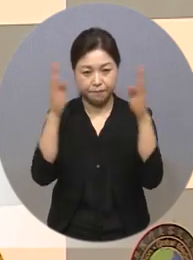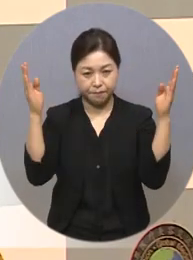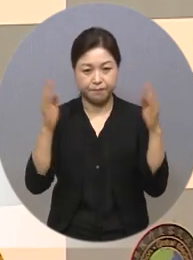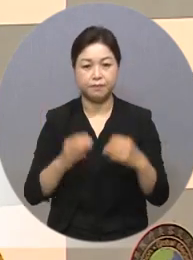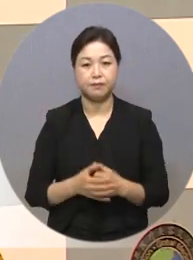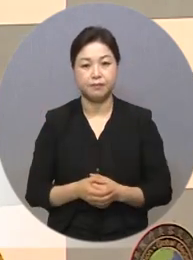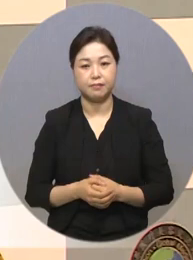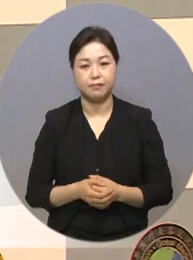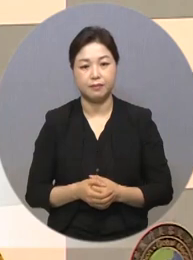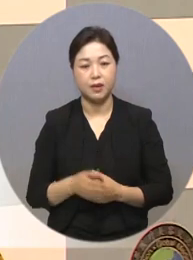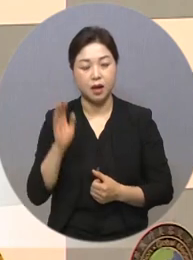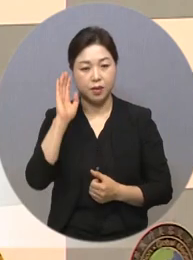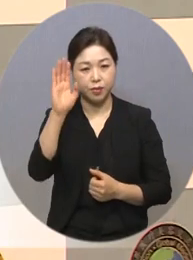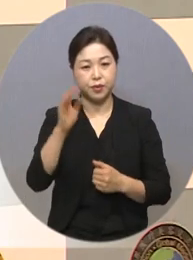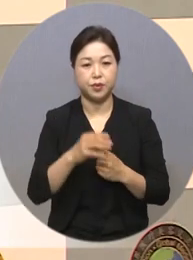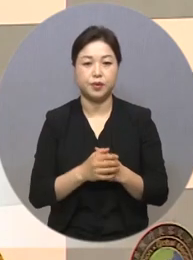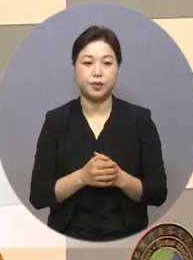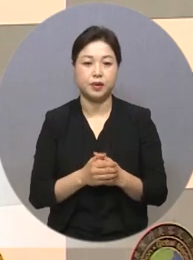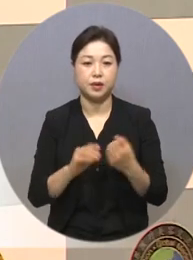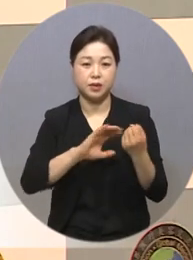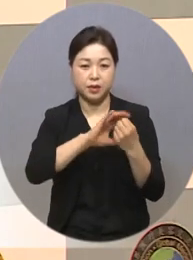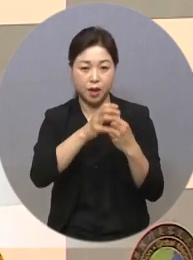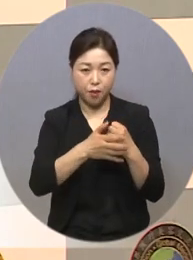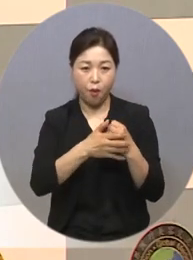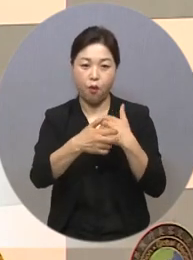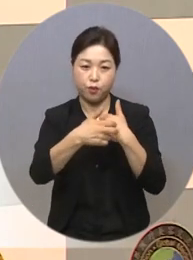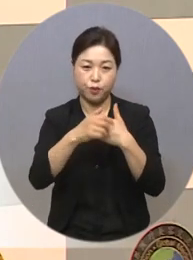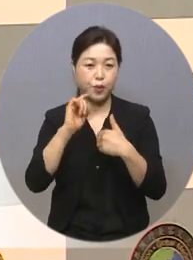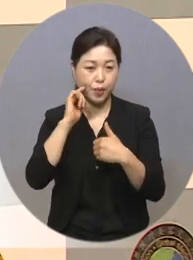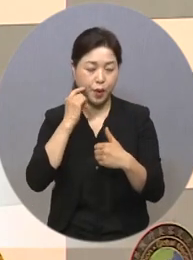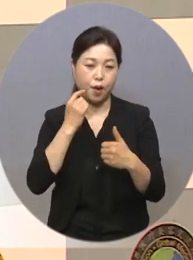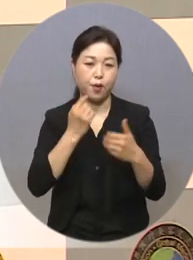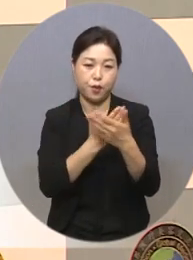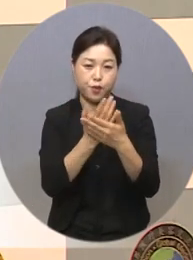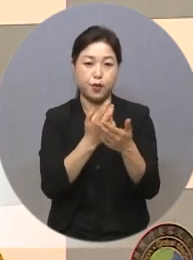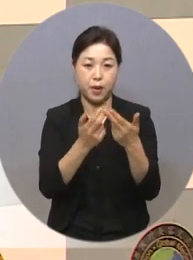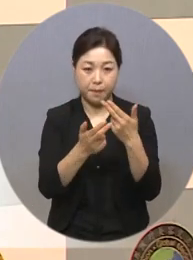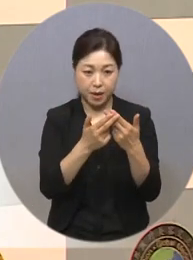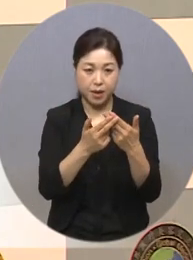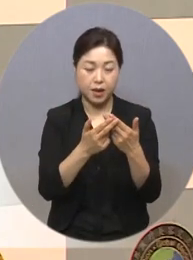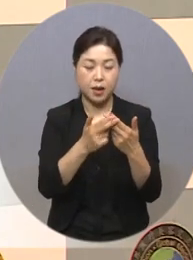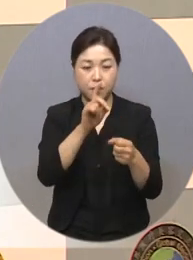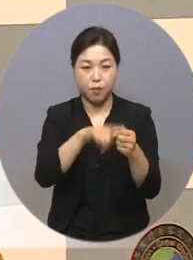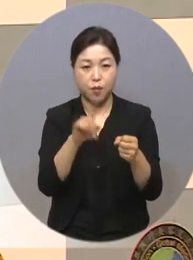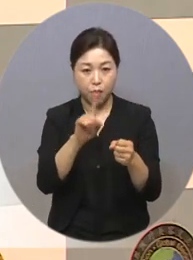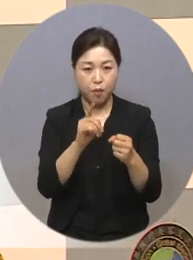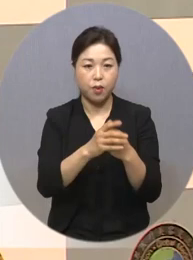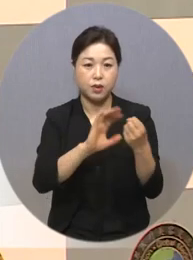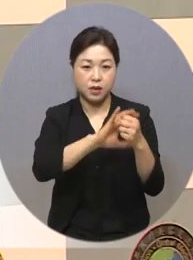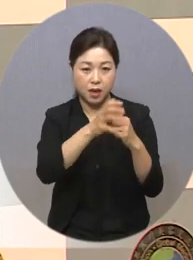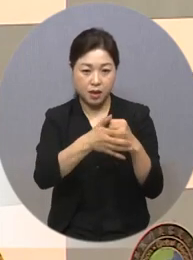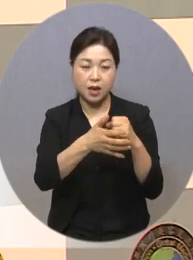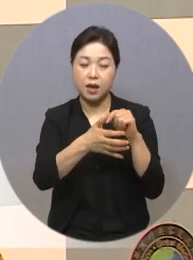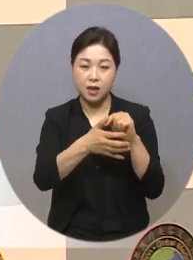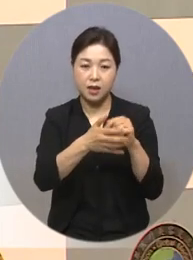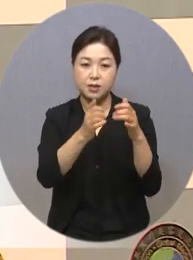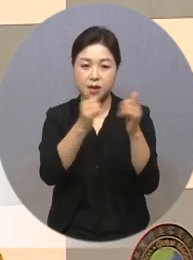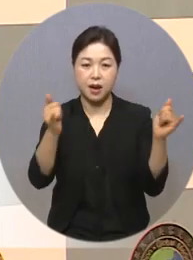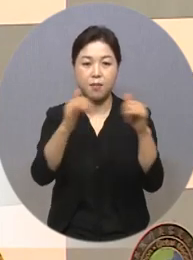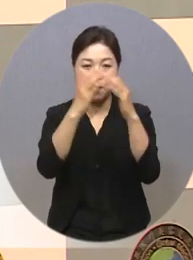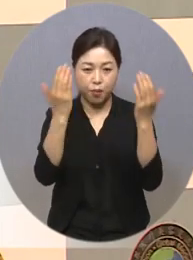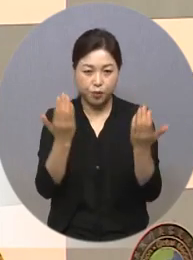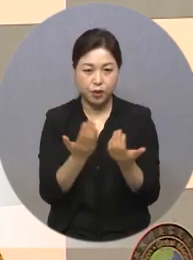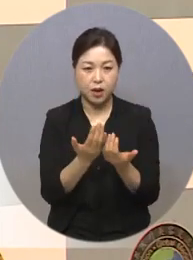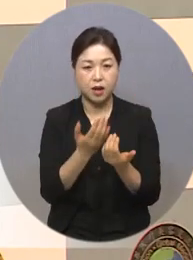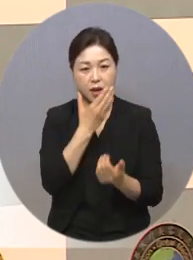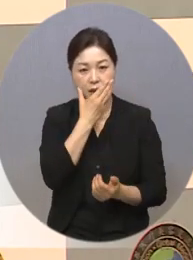있습니다. 앞으로 우리 GMAIA의 최종의 목표는 우리 지구촌 전 78억 모든 인류가